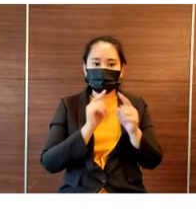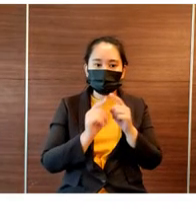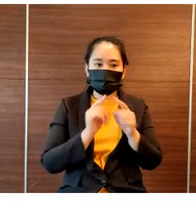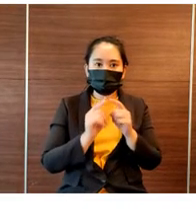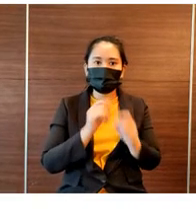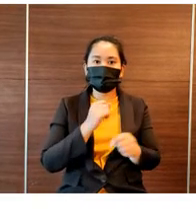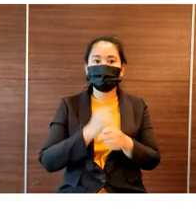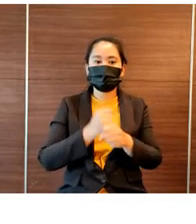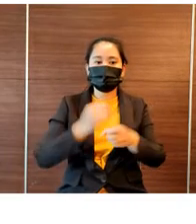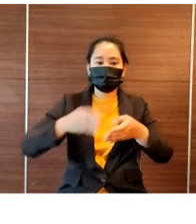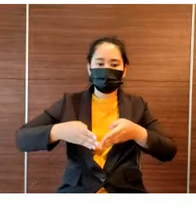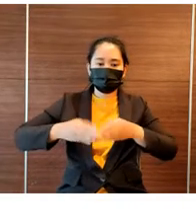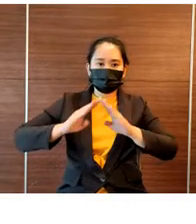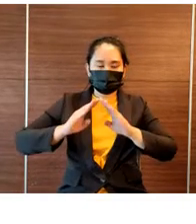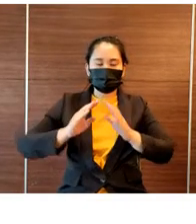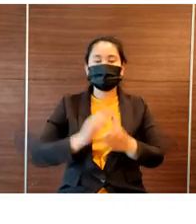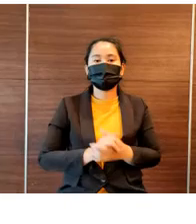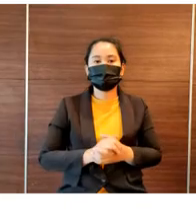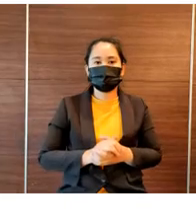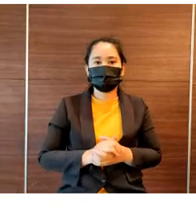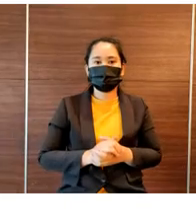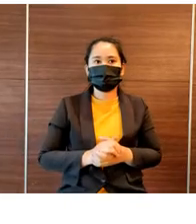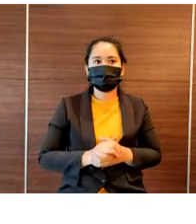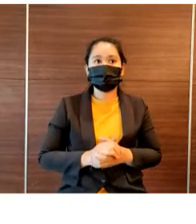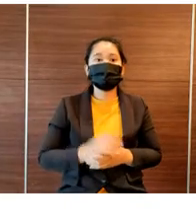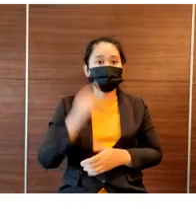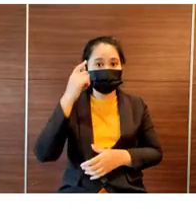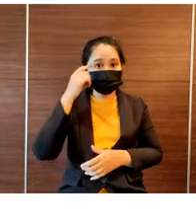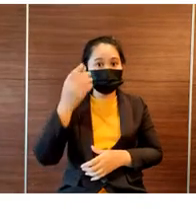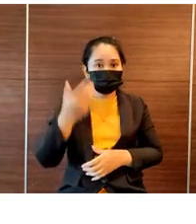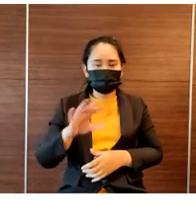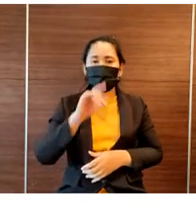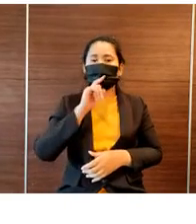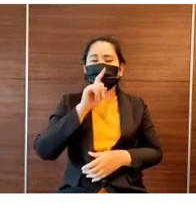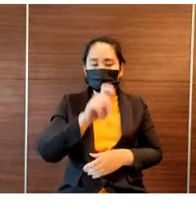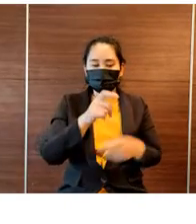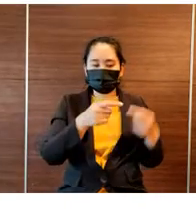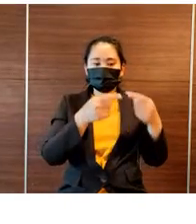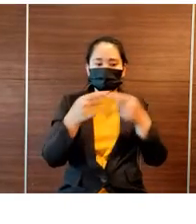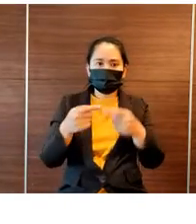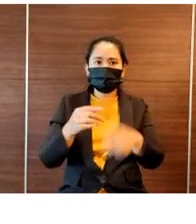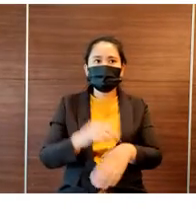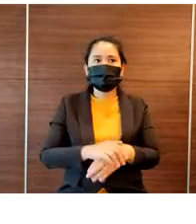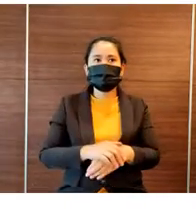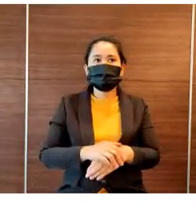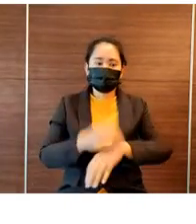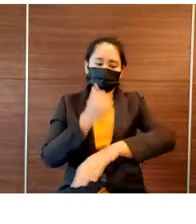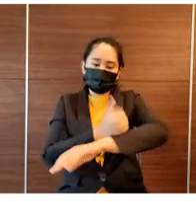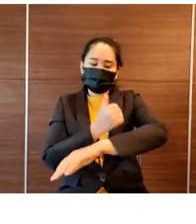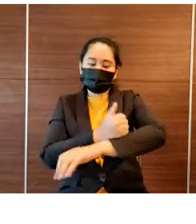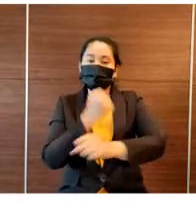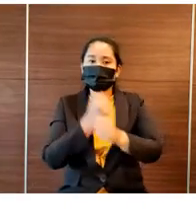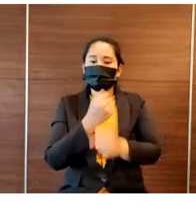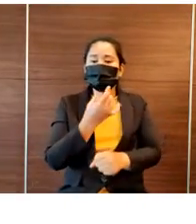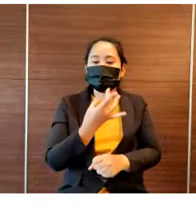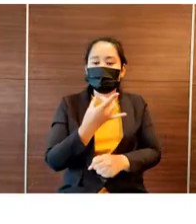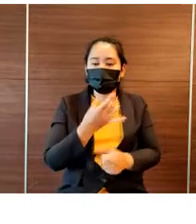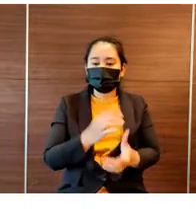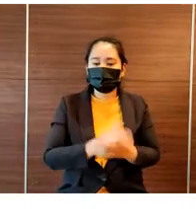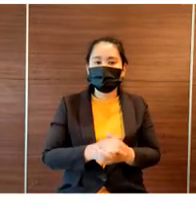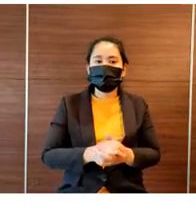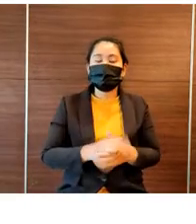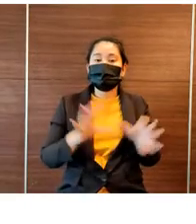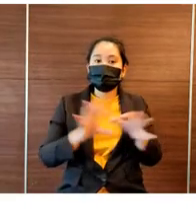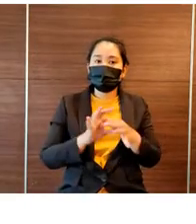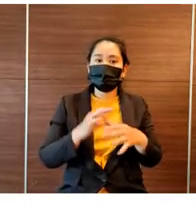อกขึ้นมาครับ ค่ะโอเคจุดกำเนิดเรารู้แล้วเนาะทีนี้อยากถามนิดนึงค่ะพี่ยามแล้วพี่ยามทำอะไรบ้างในครับแบง